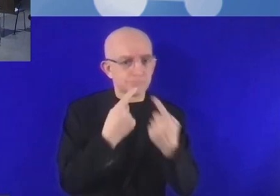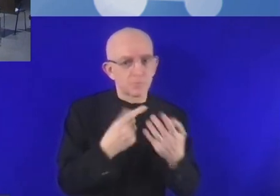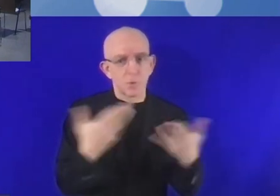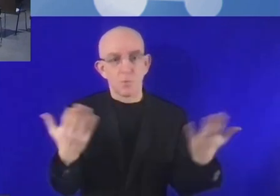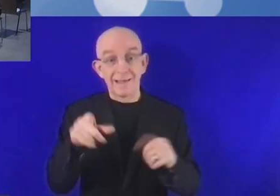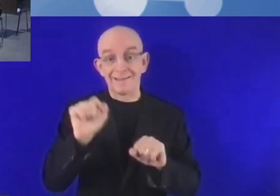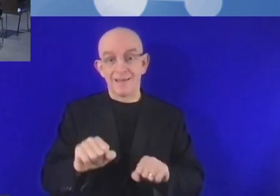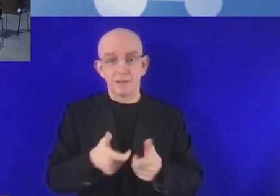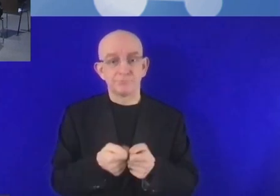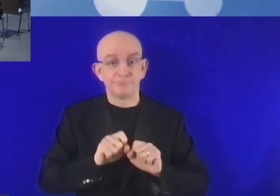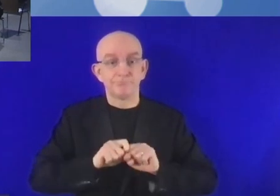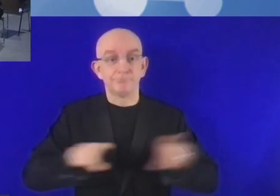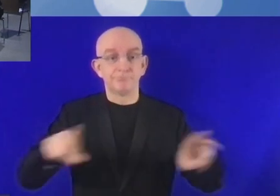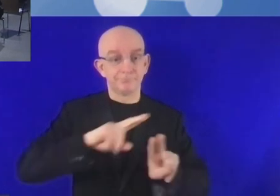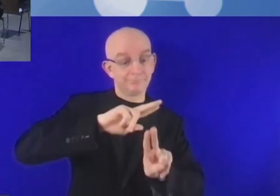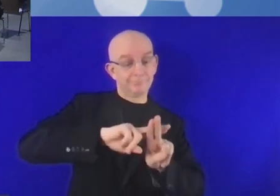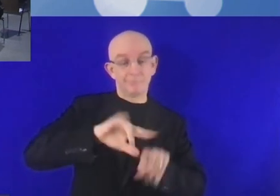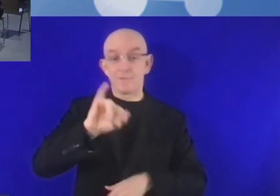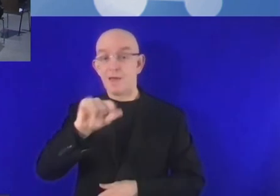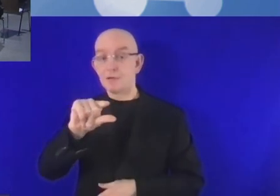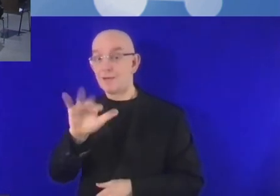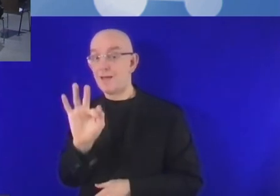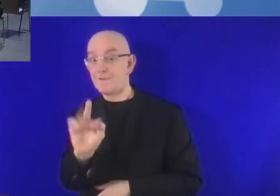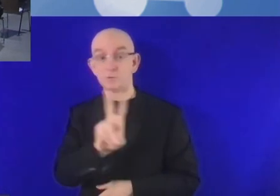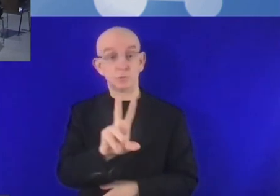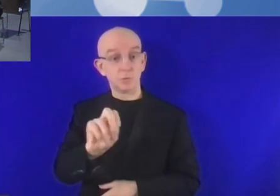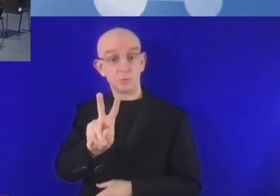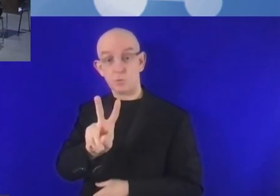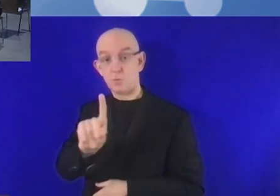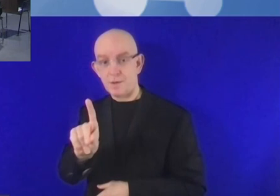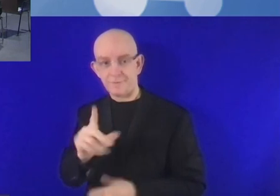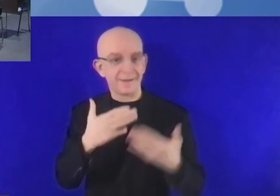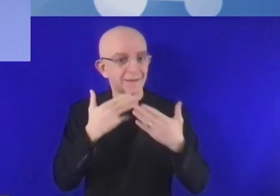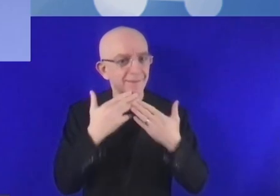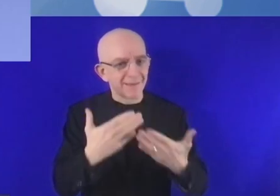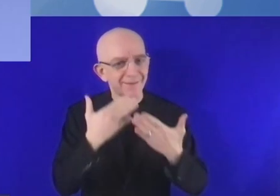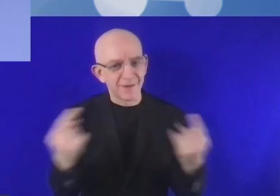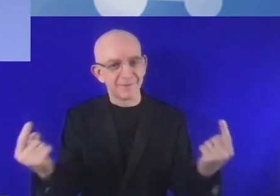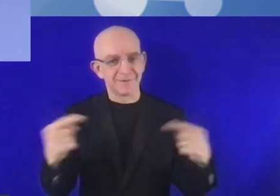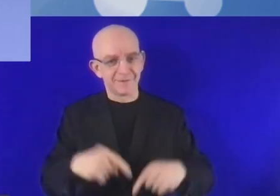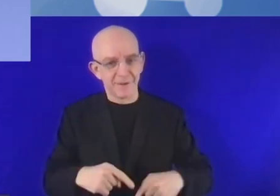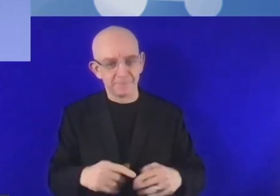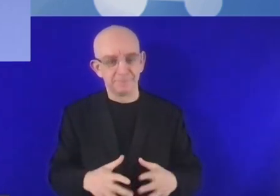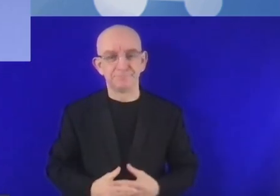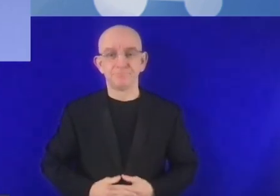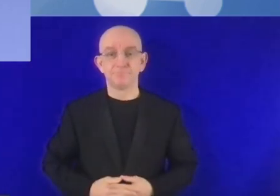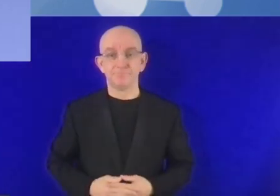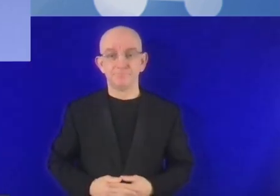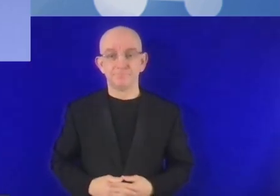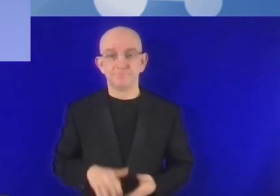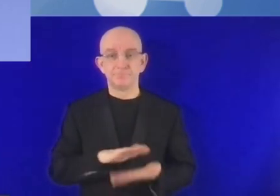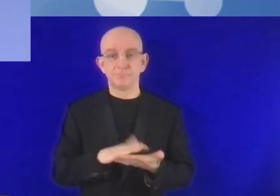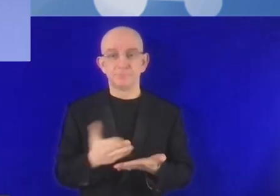Thank you very much, Krzysztof Schubert. Bardzo serdecznie dziękuję panu Krzysztofowi Schubertowi. Bardzo dziękujemy za to krótkie